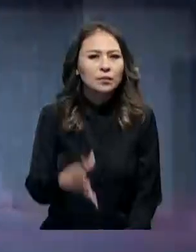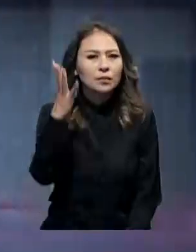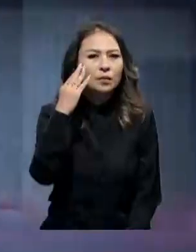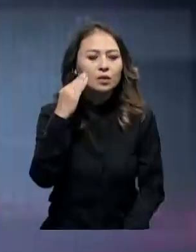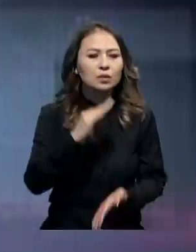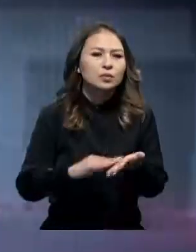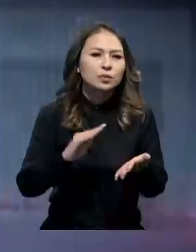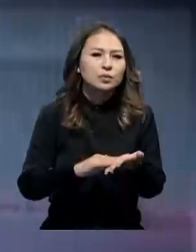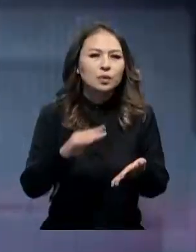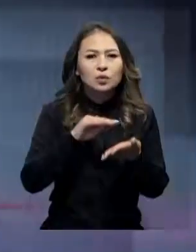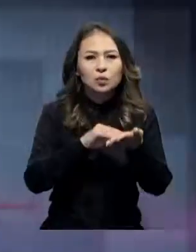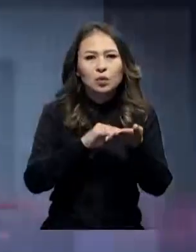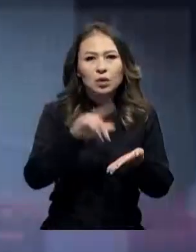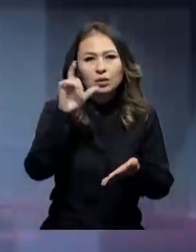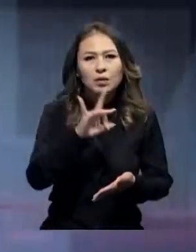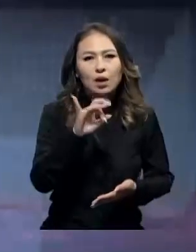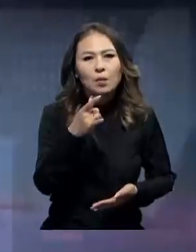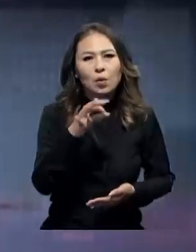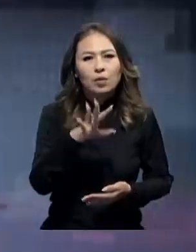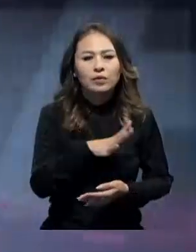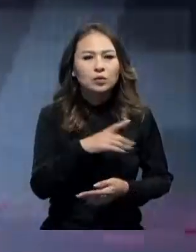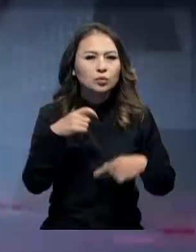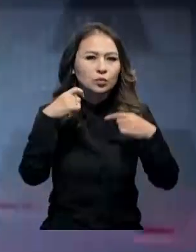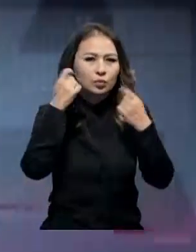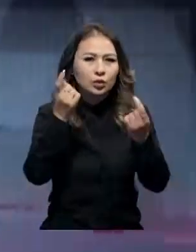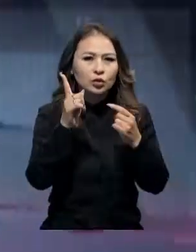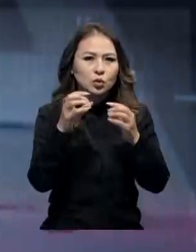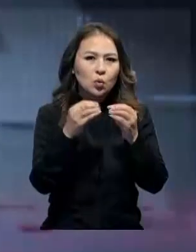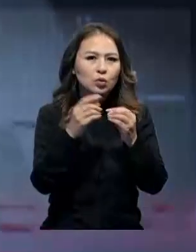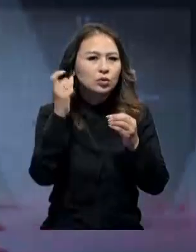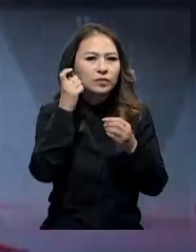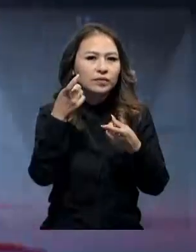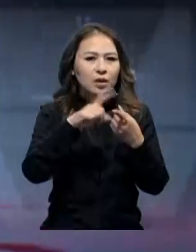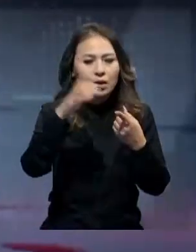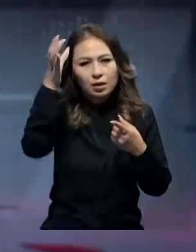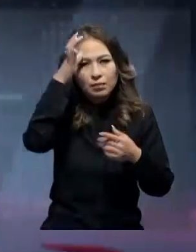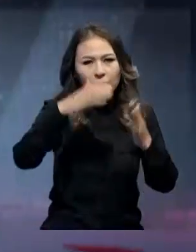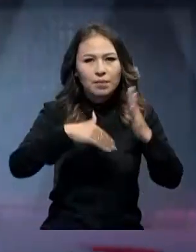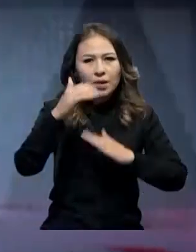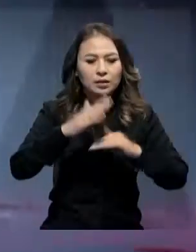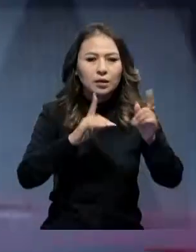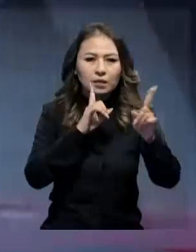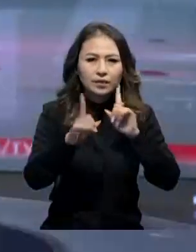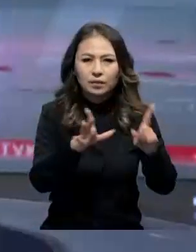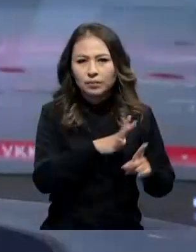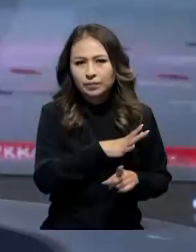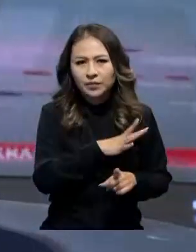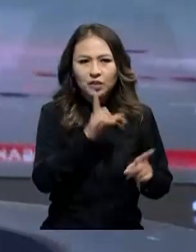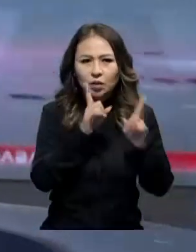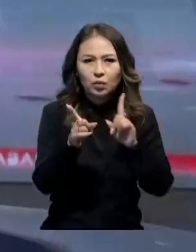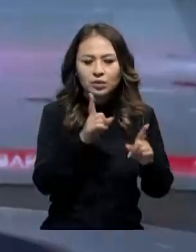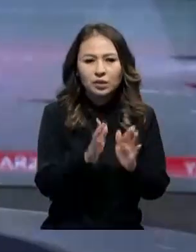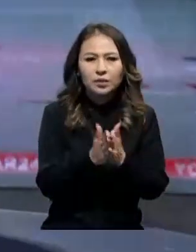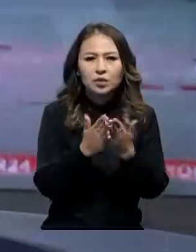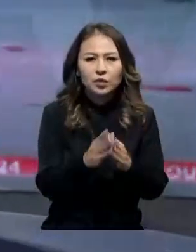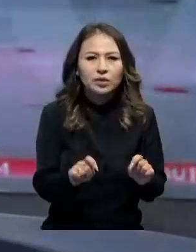Алматыда жазушы журналист Рахметолла Райымқұловтың туғанына 110 жыл толуына орай ғылыми-практикалық конференция өтті. Жиында